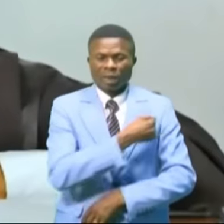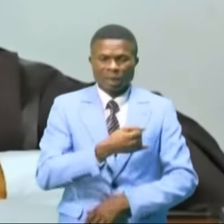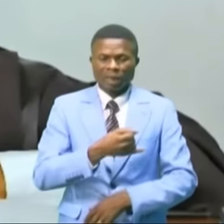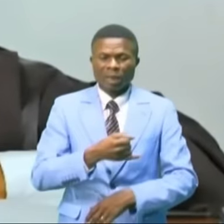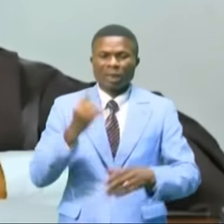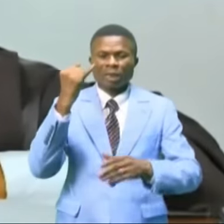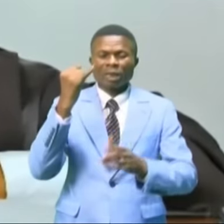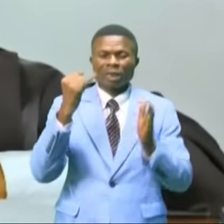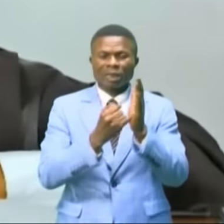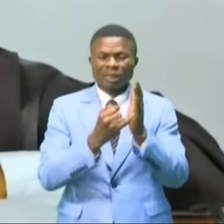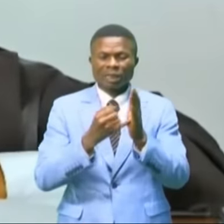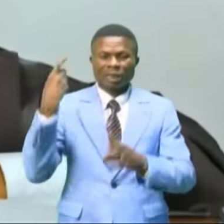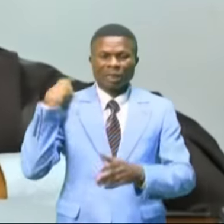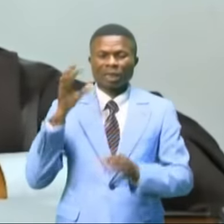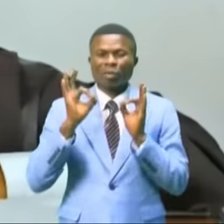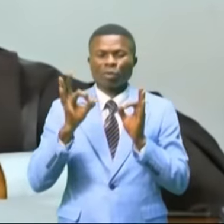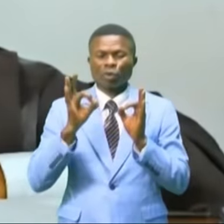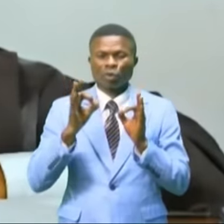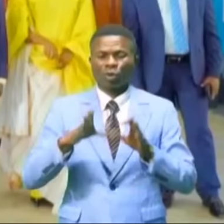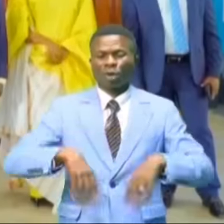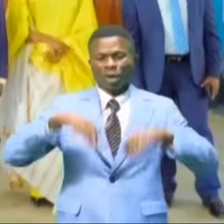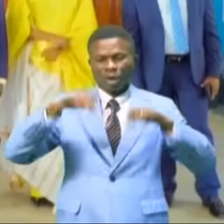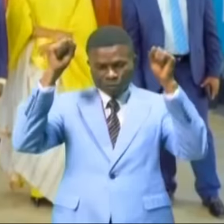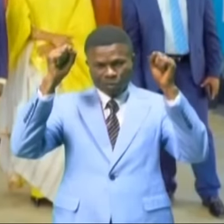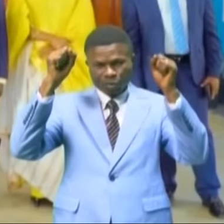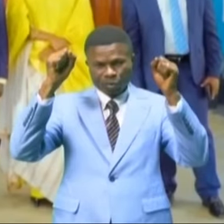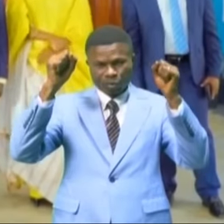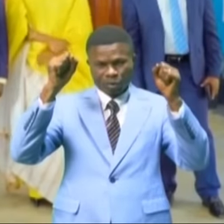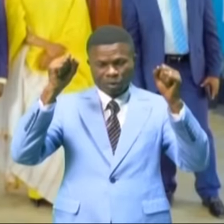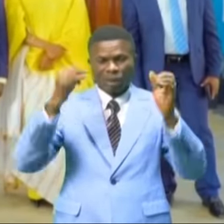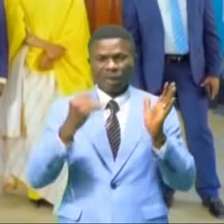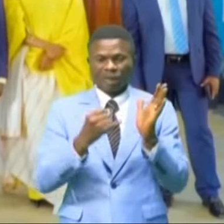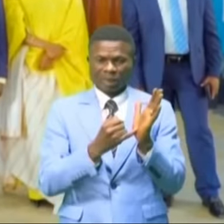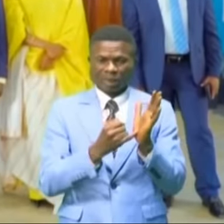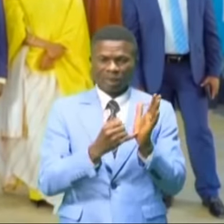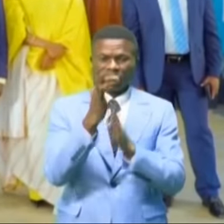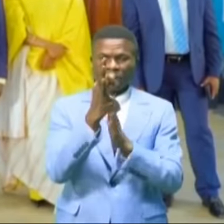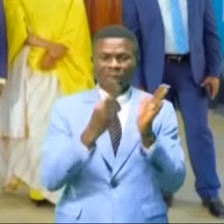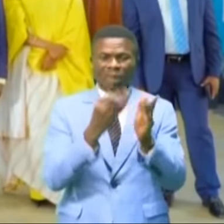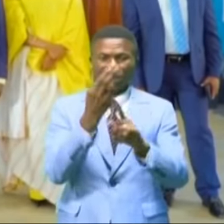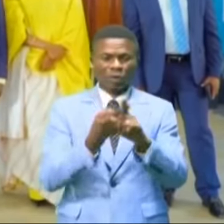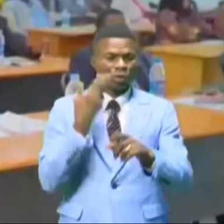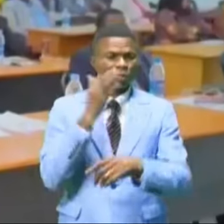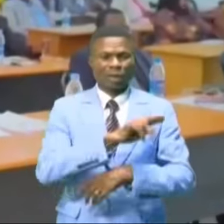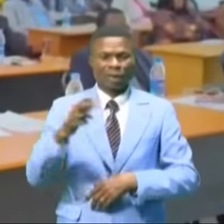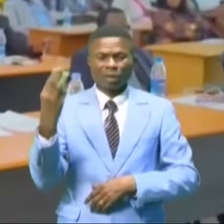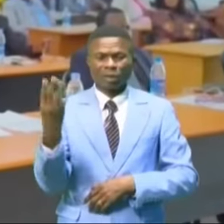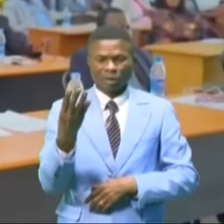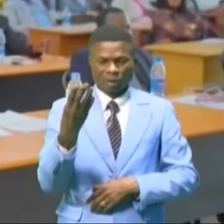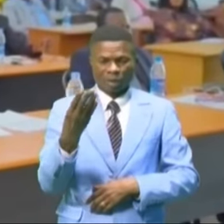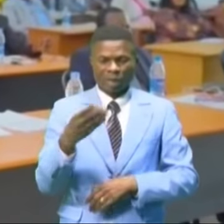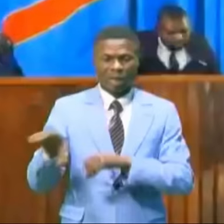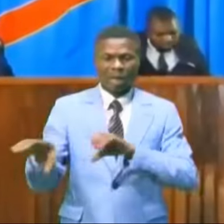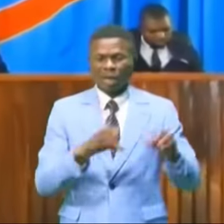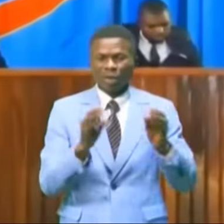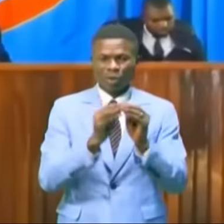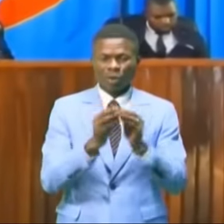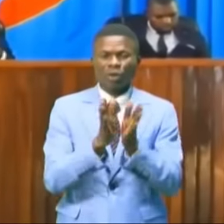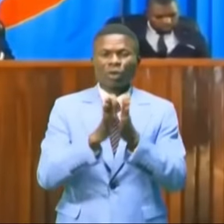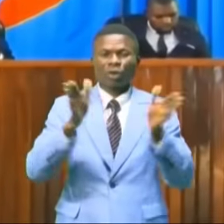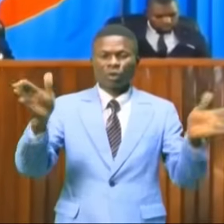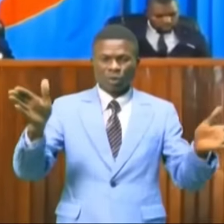des 6 nouveaux élus ont été validés le samedi 18 mai 2024 lors d'une séance plénière